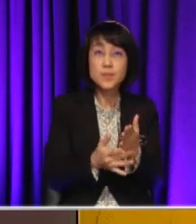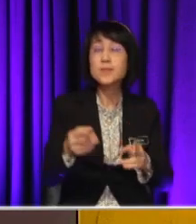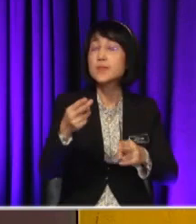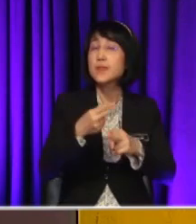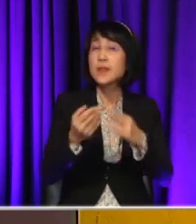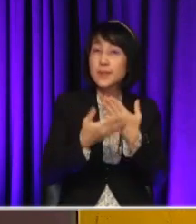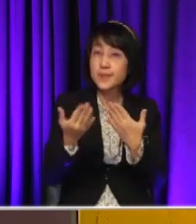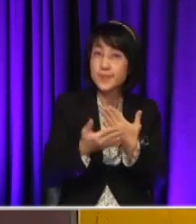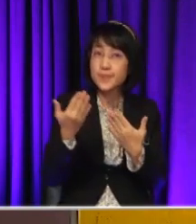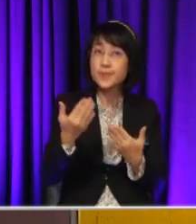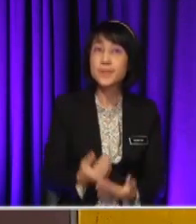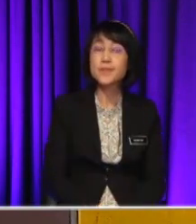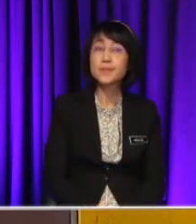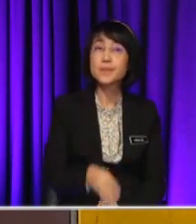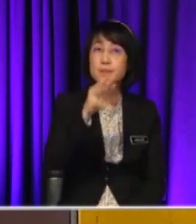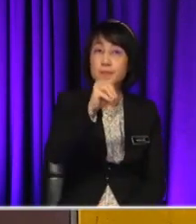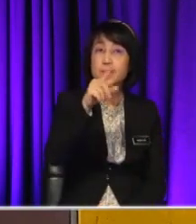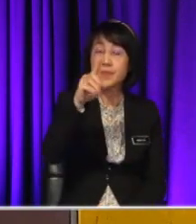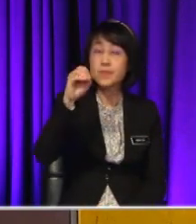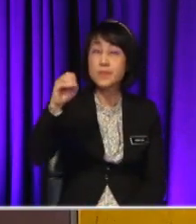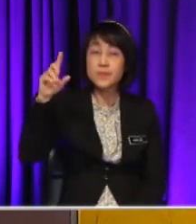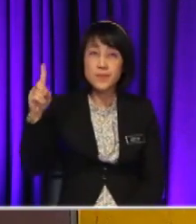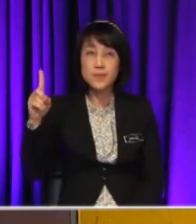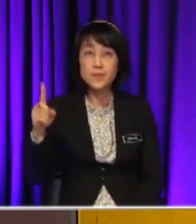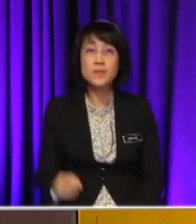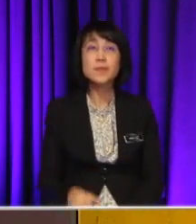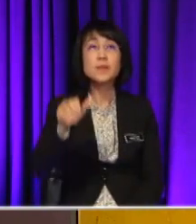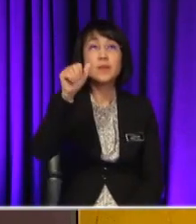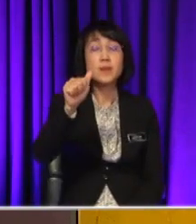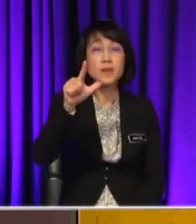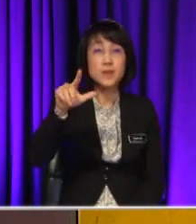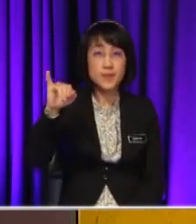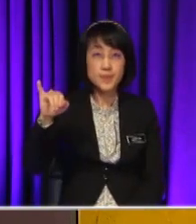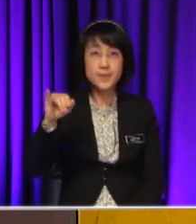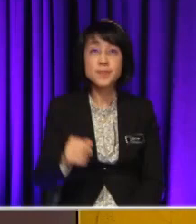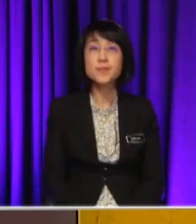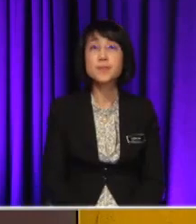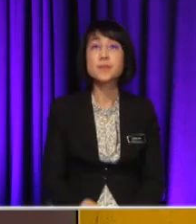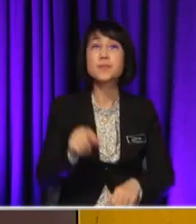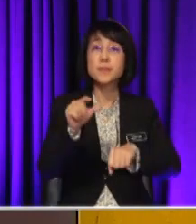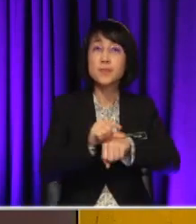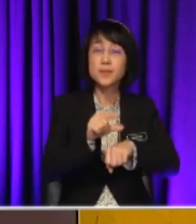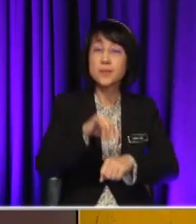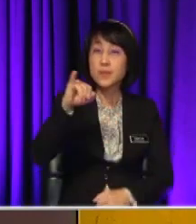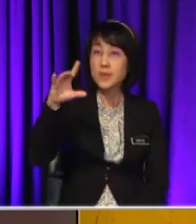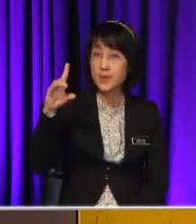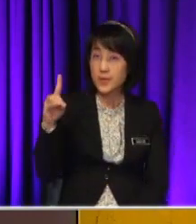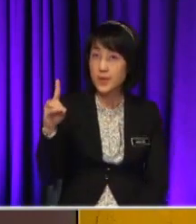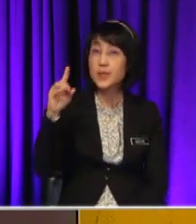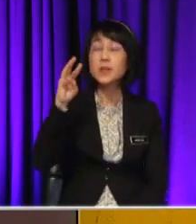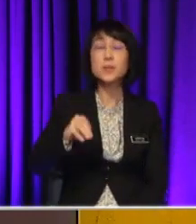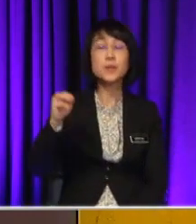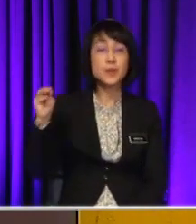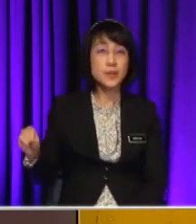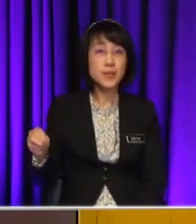mudah ya Jadi kita tahu m 1001 itu ialah Ali jadi kita gunakan saja ID muridge sebab kebetulan